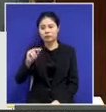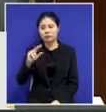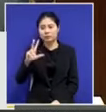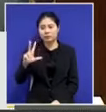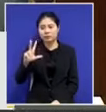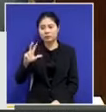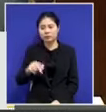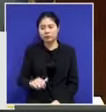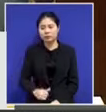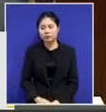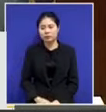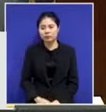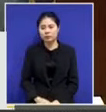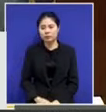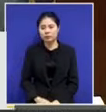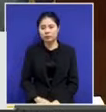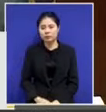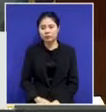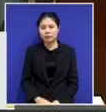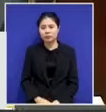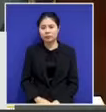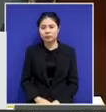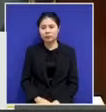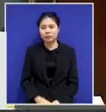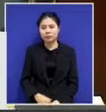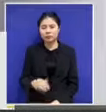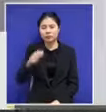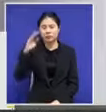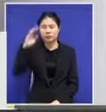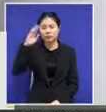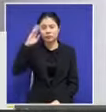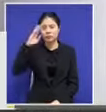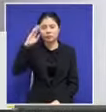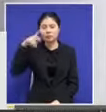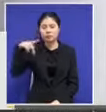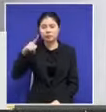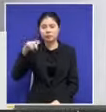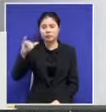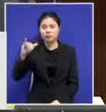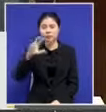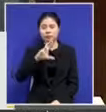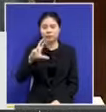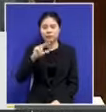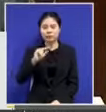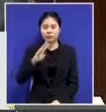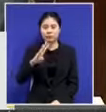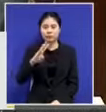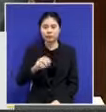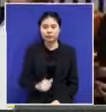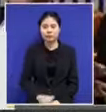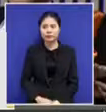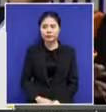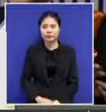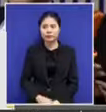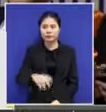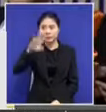333นางสาวปิยะฉัตรวันเฉลิม พลเอกประยุทธ์จันทร์โอชาค่ะ 334นายปิยบุตรแสงกนกกุ